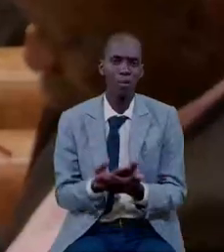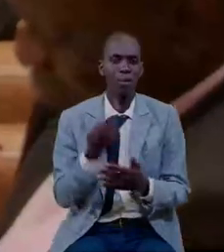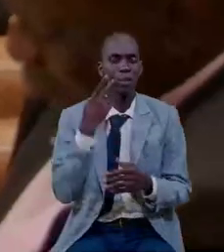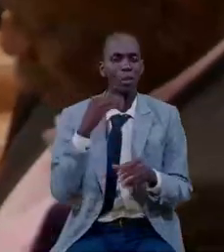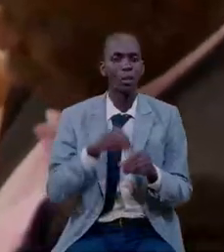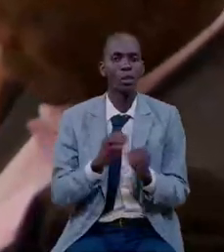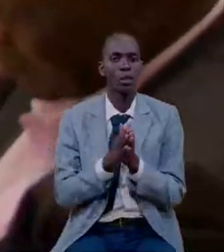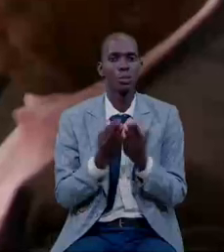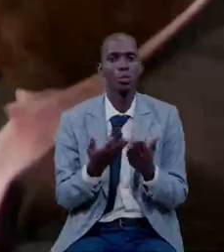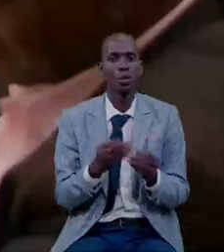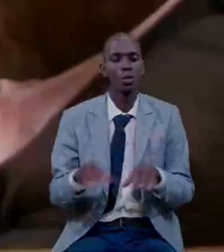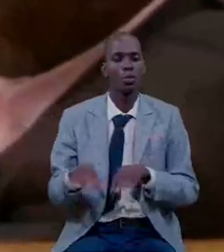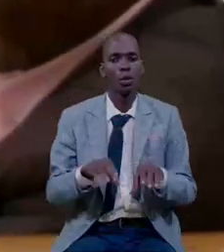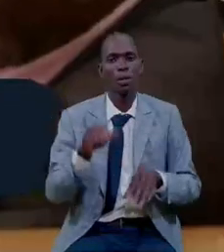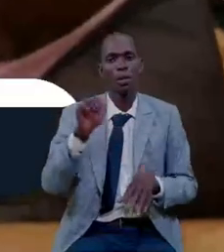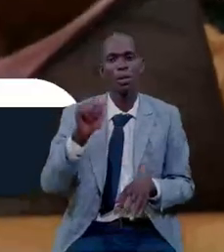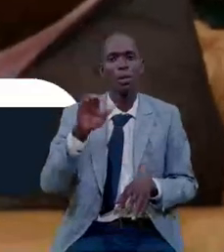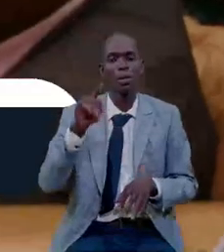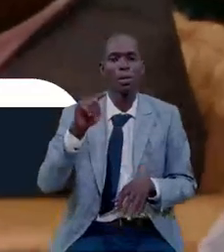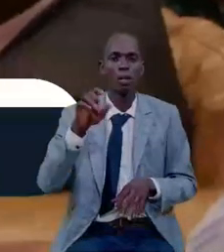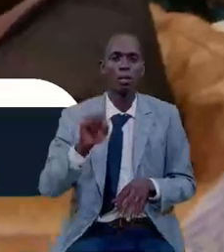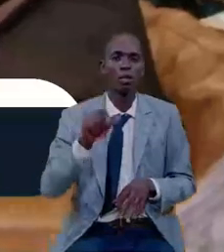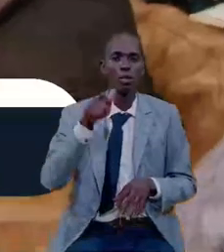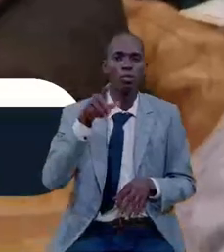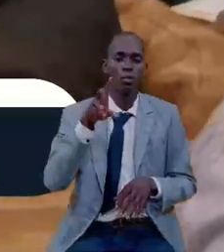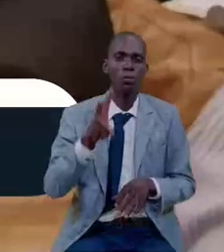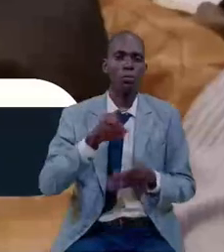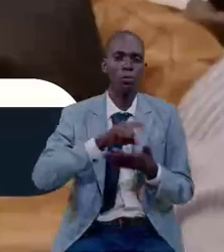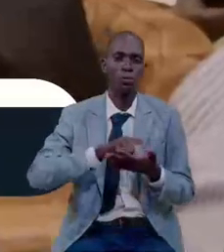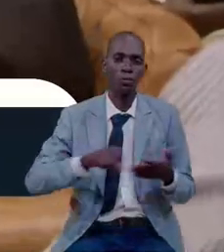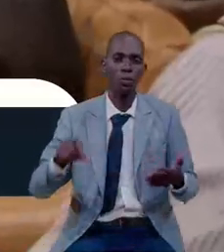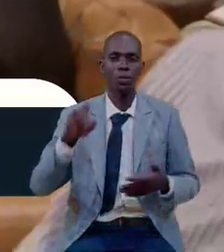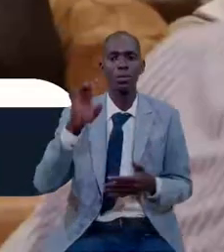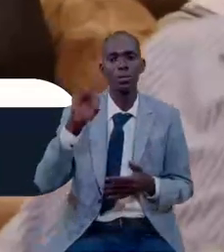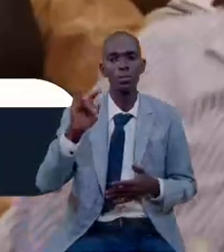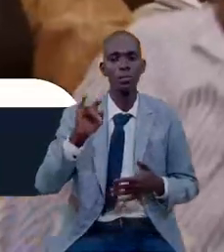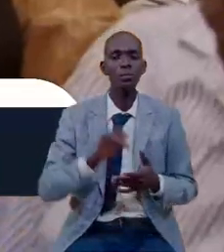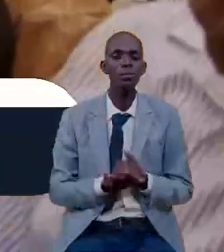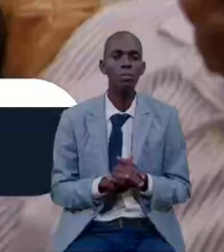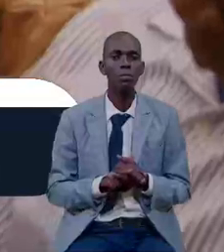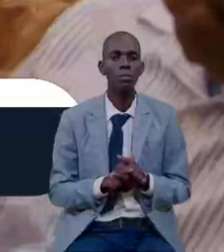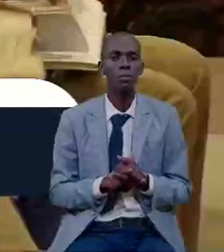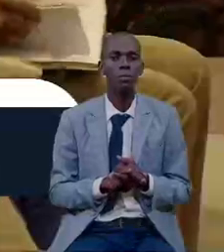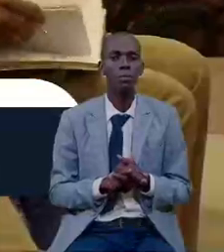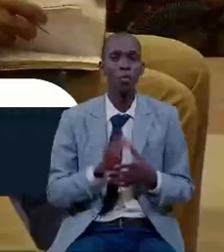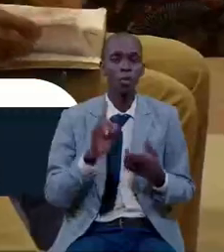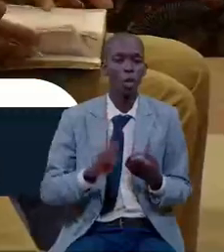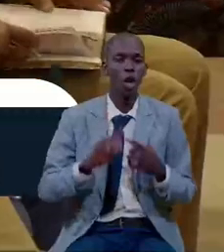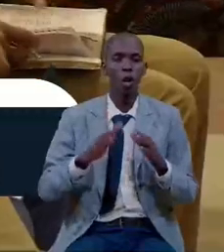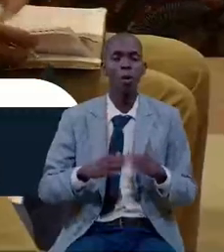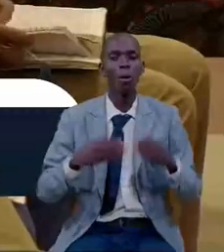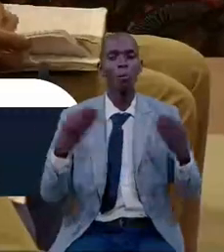sanctificatrice sans fruit scripturaire. Actes chapitre 26. Verset